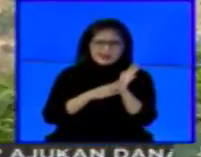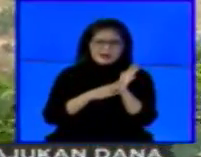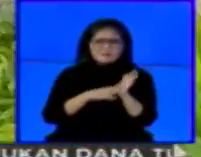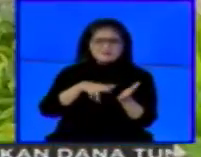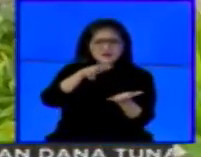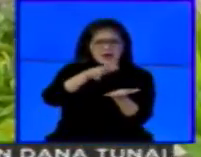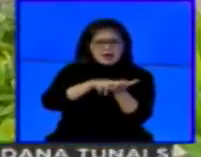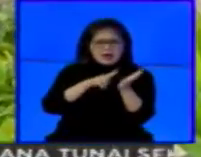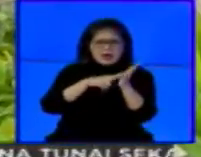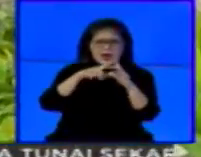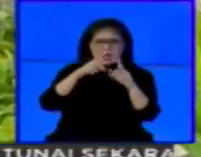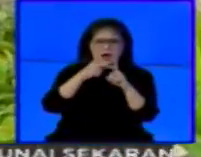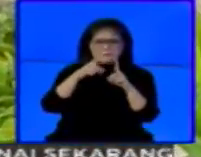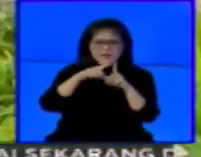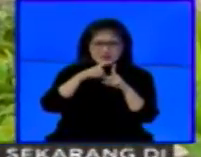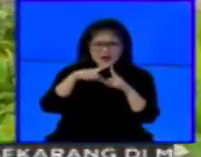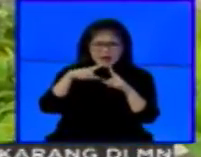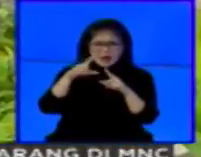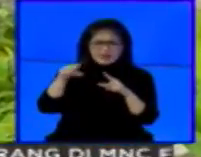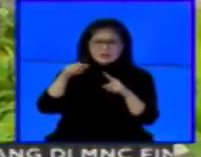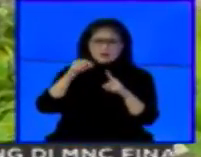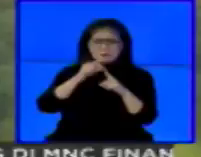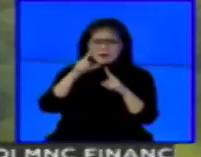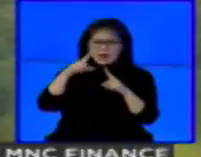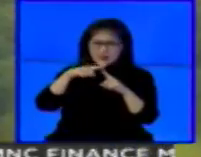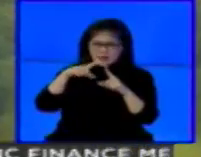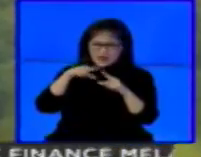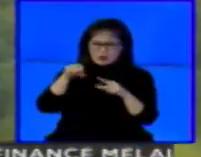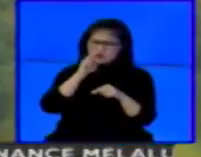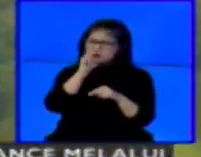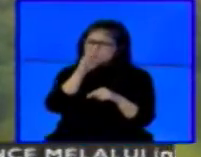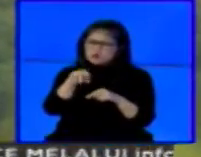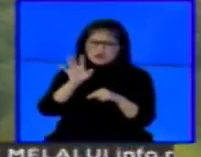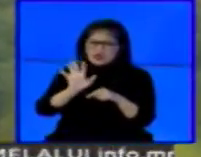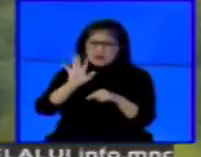pihak PLTA tidak menyebut orang utan sebagai satwa yang ada di kawasan PLTA.